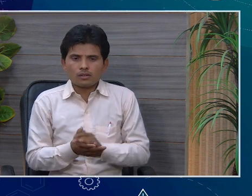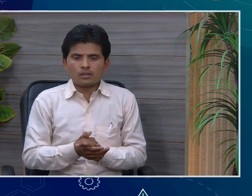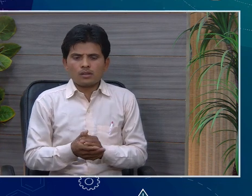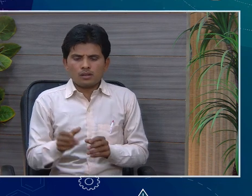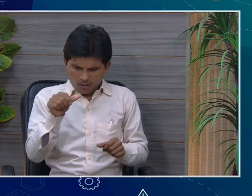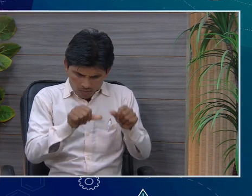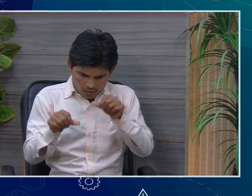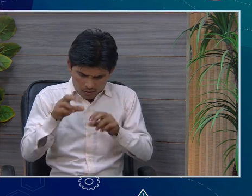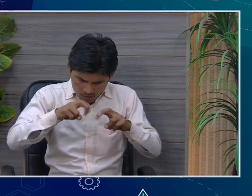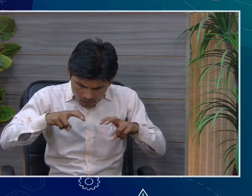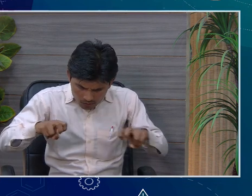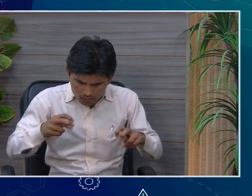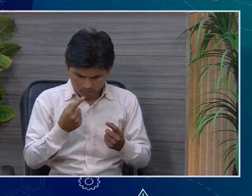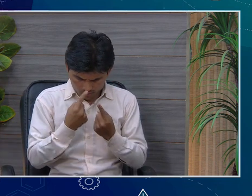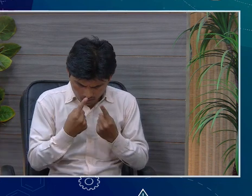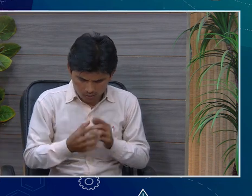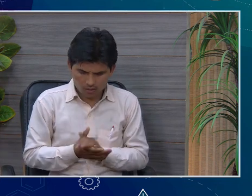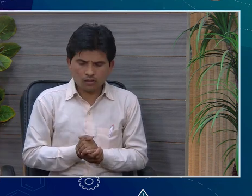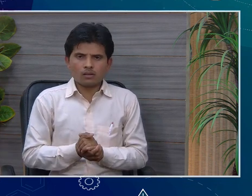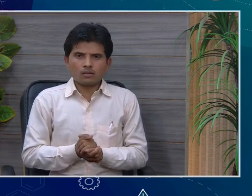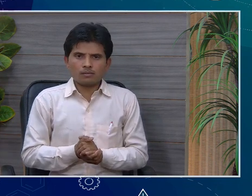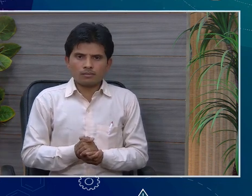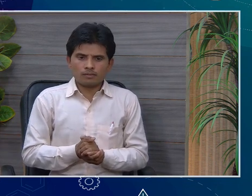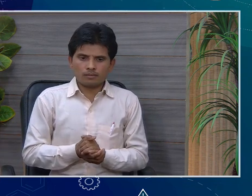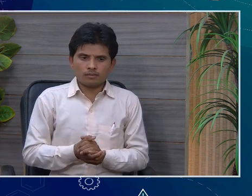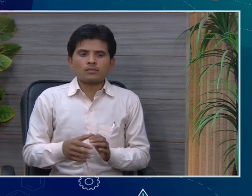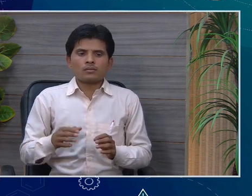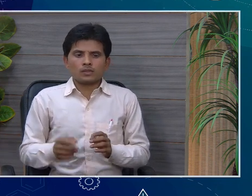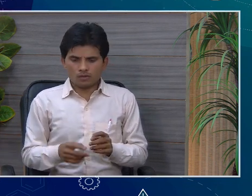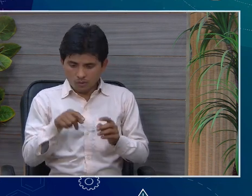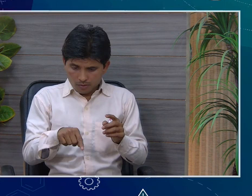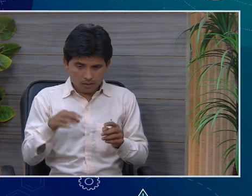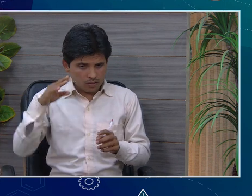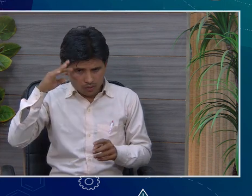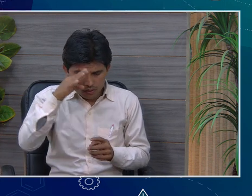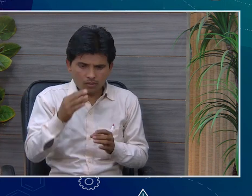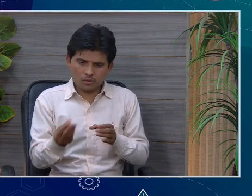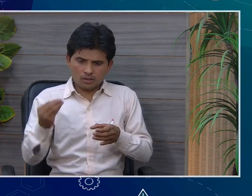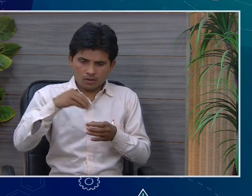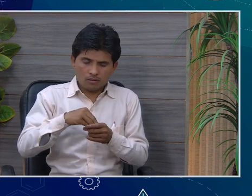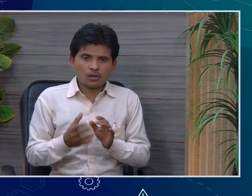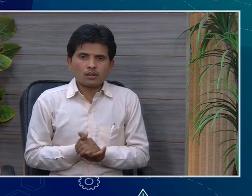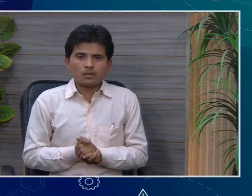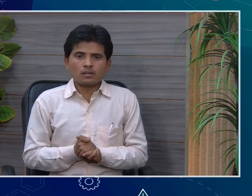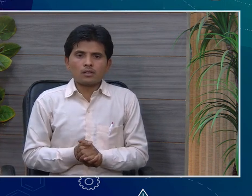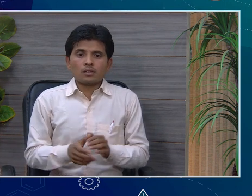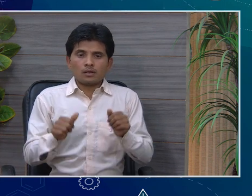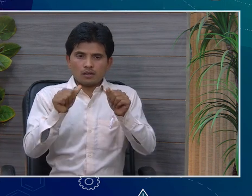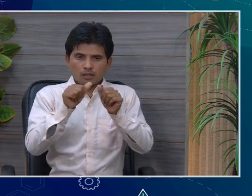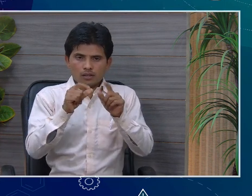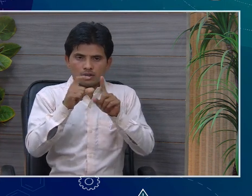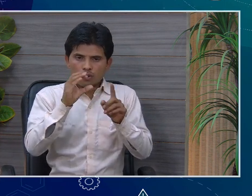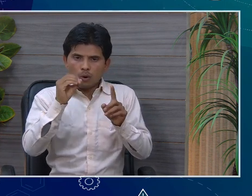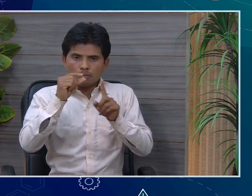रिसर्च के दौरान उसको जांचा परखा और हमारा सिरका भी वह पार्ट था वह सबसे पहला तो एडेप्टेशंस है ना तो वह